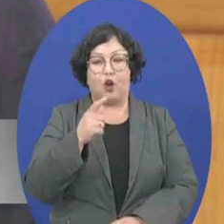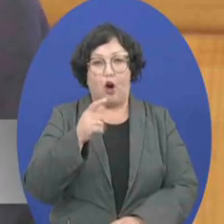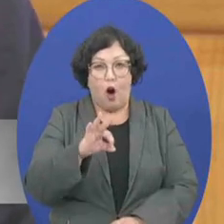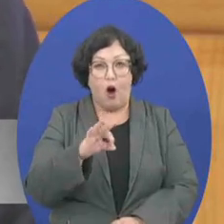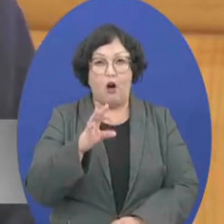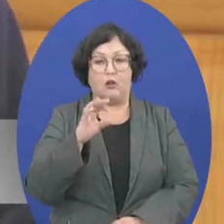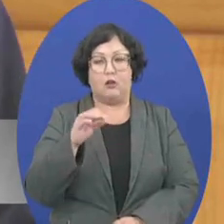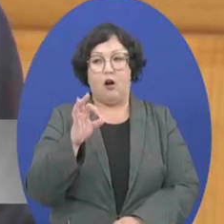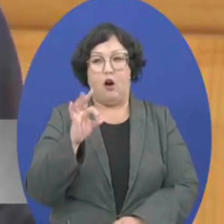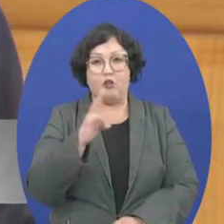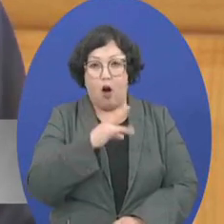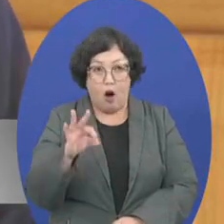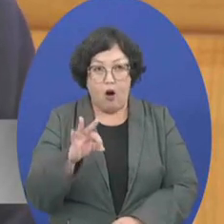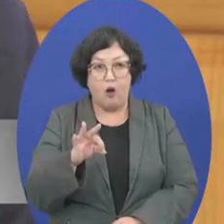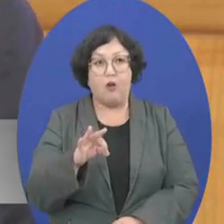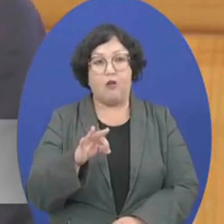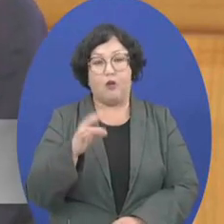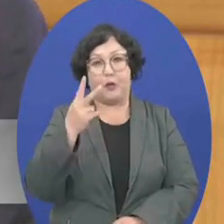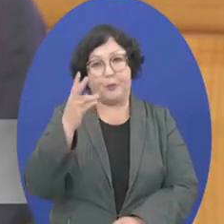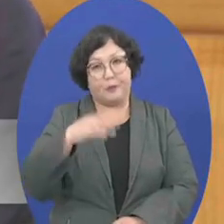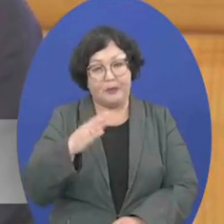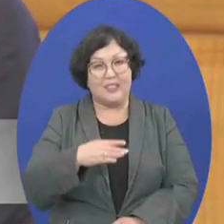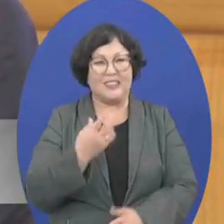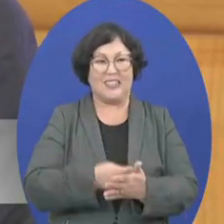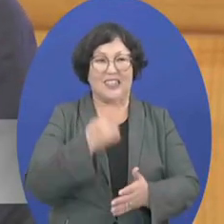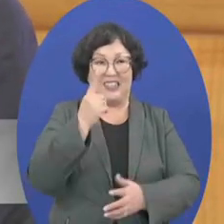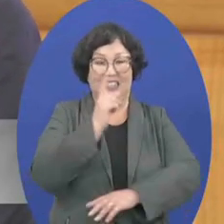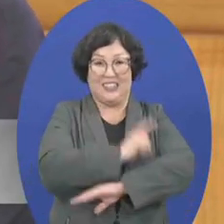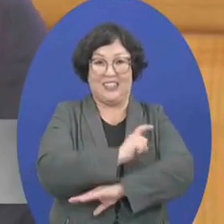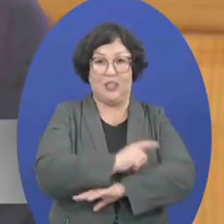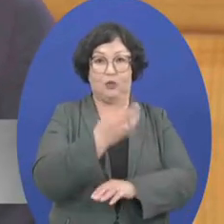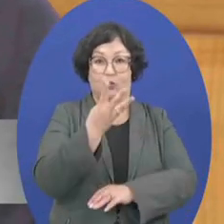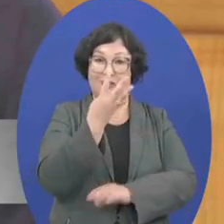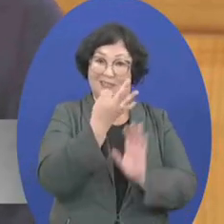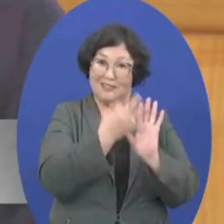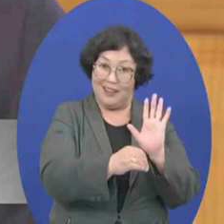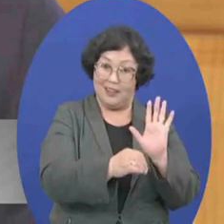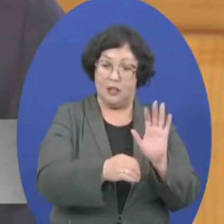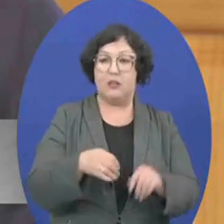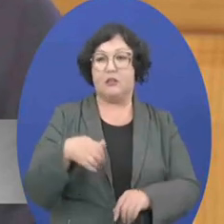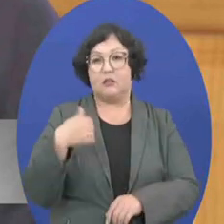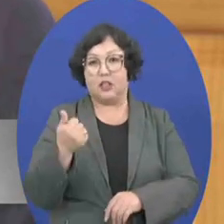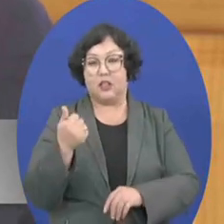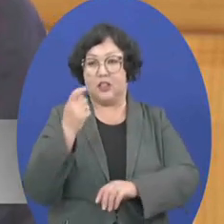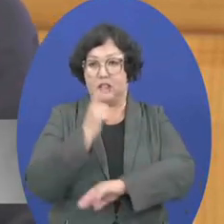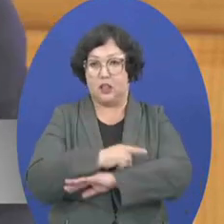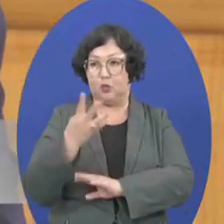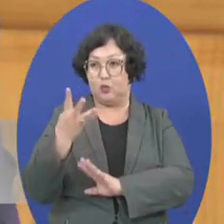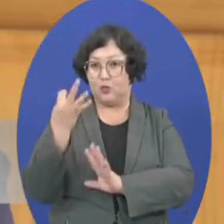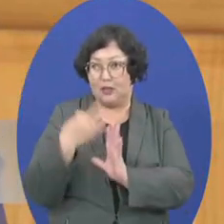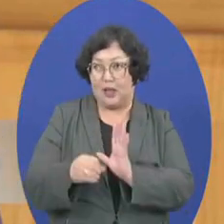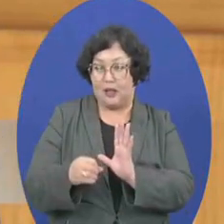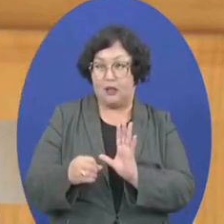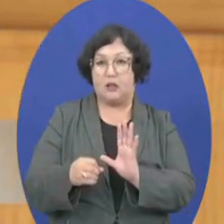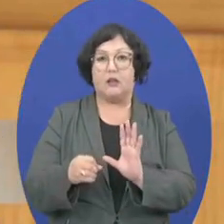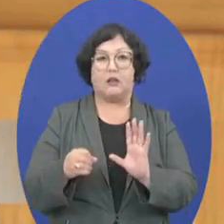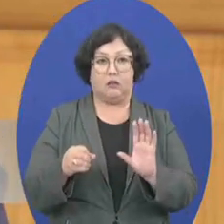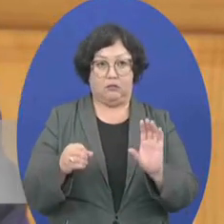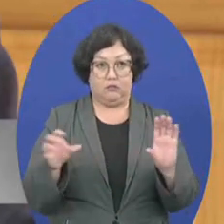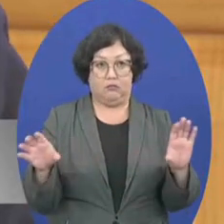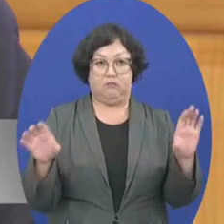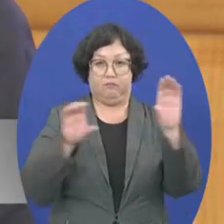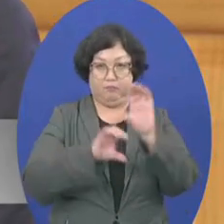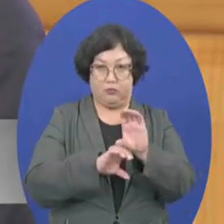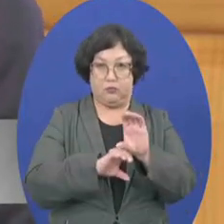хоёроос багагүй хичээлээр тооцно гэж. Одоо жишээ нь нэг хичээлийн 480 гэхэд нөгөө хичээлийн 400-аар одоо авч болохгүй. Ингээд хоёр хичээлийг